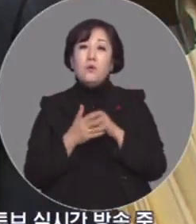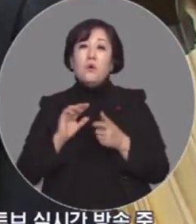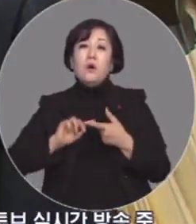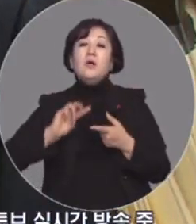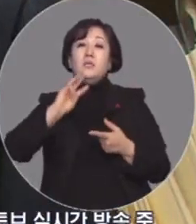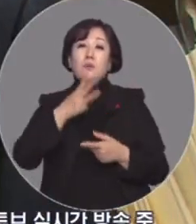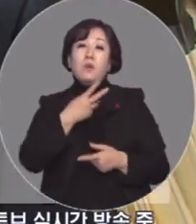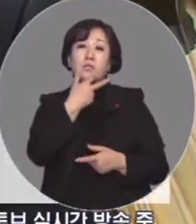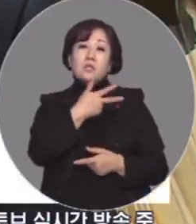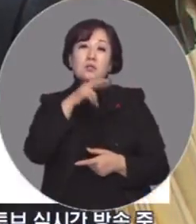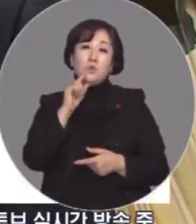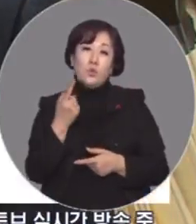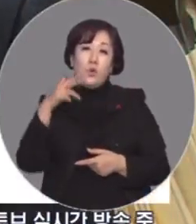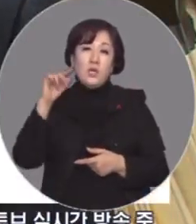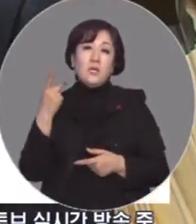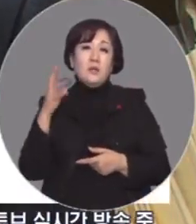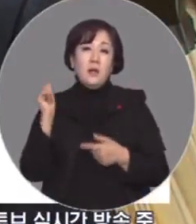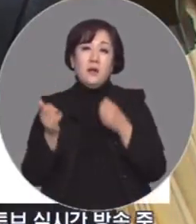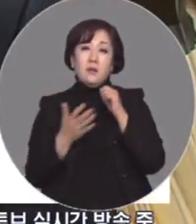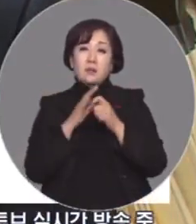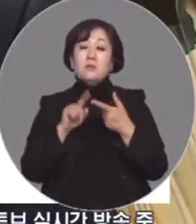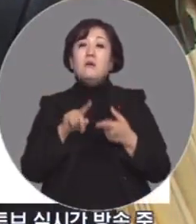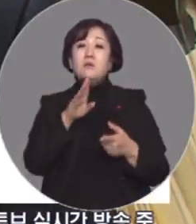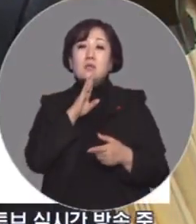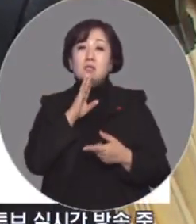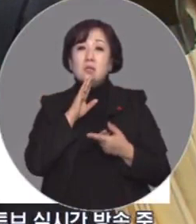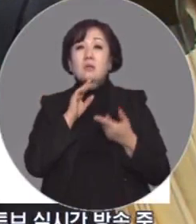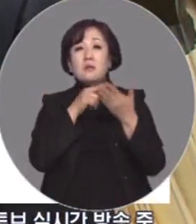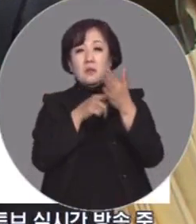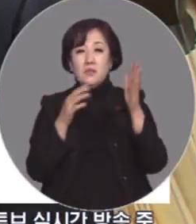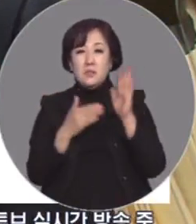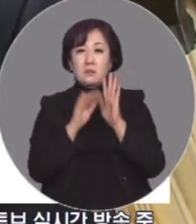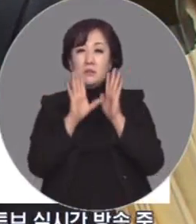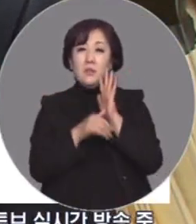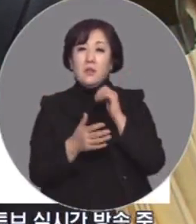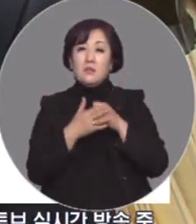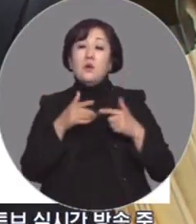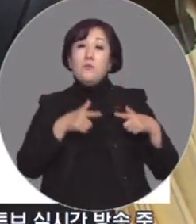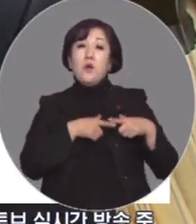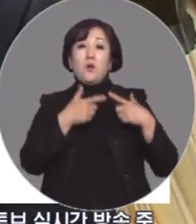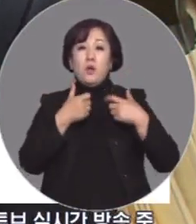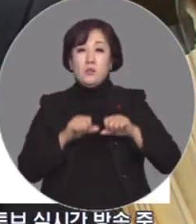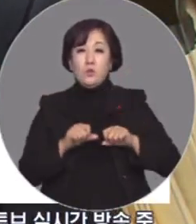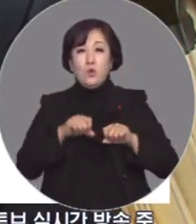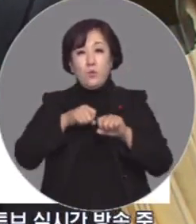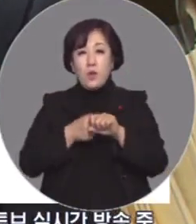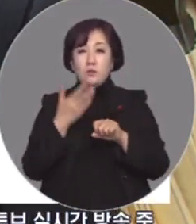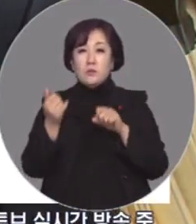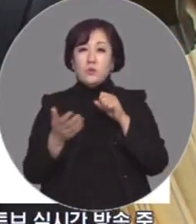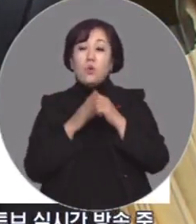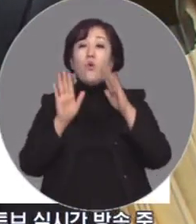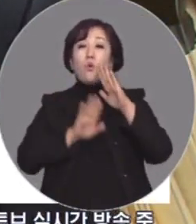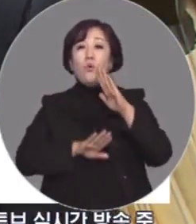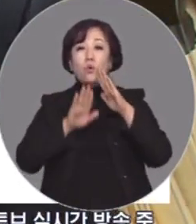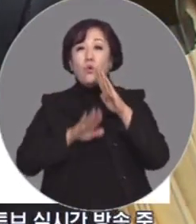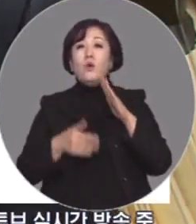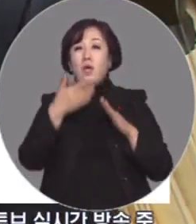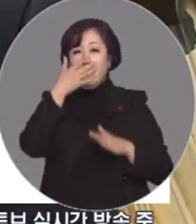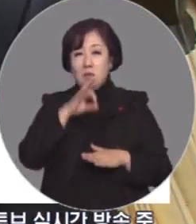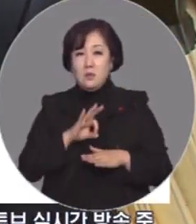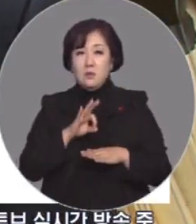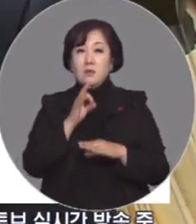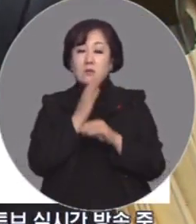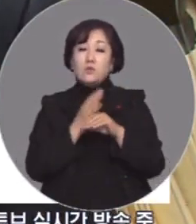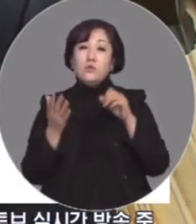307조 1항에서 사실을 적시한 경우에도 명예훼손죄로 처벌을 하고 있습니다. 다만 공공의 이익에 부합한